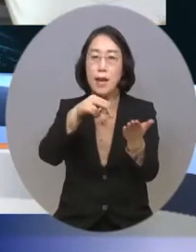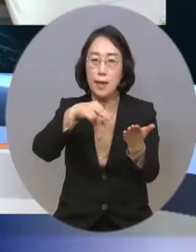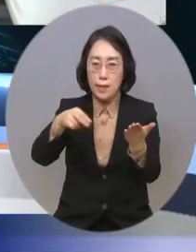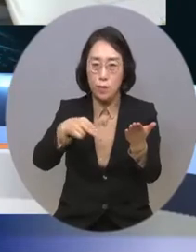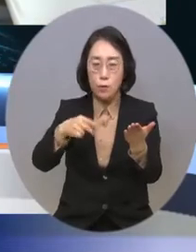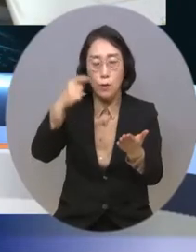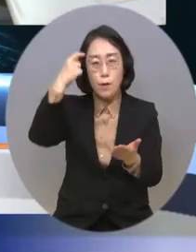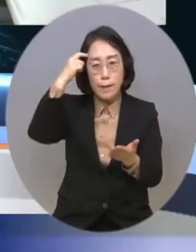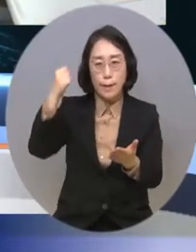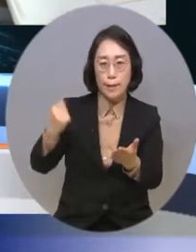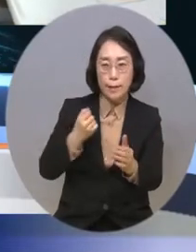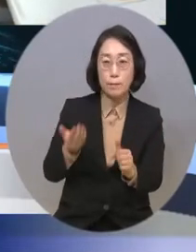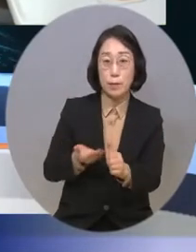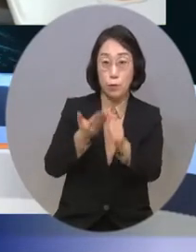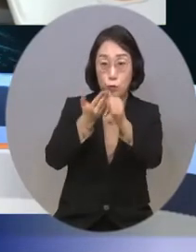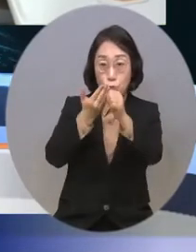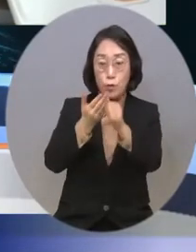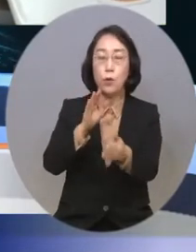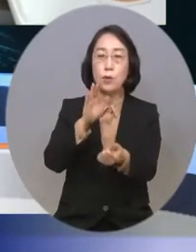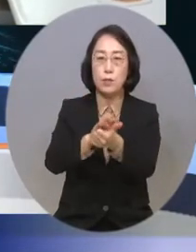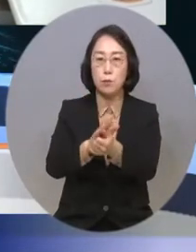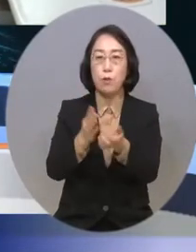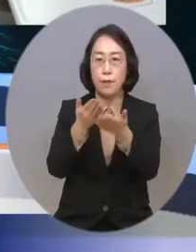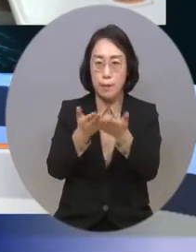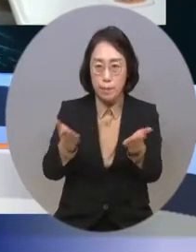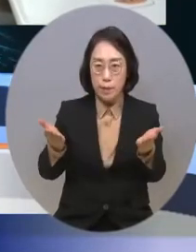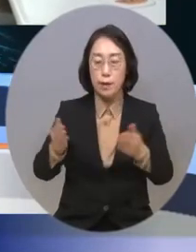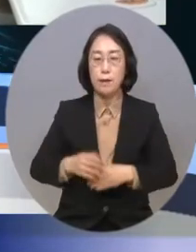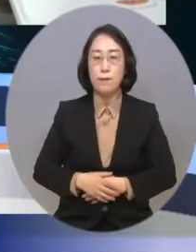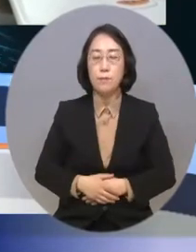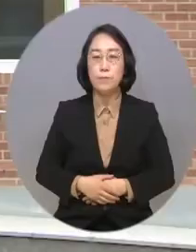있도록 지원에 나섭니다. 신서유 기자가 보도합니다.